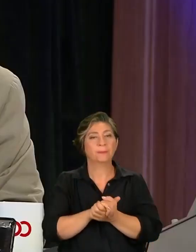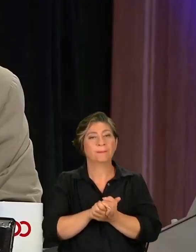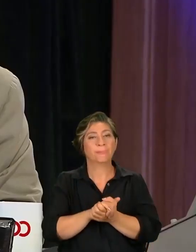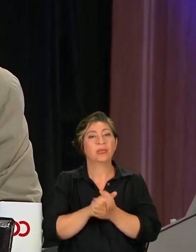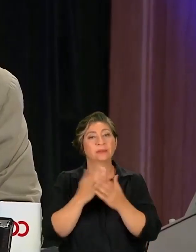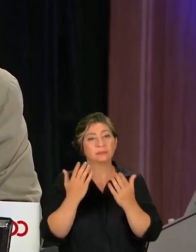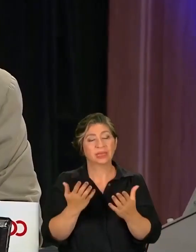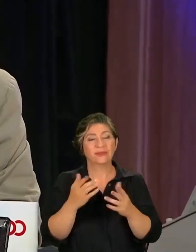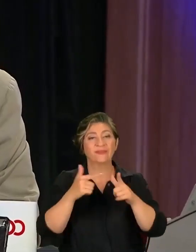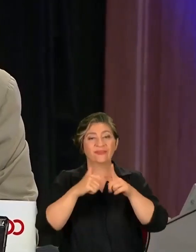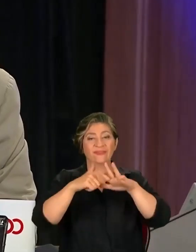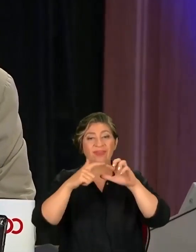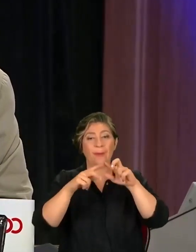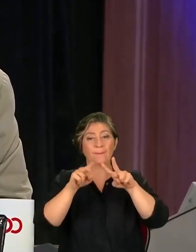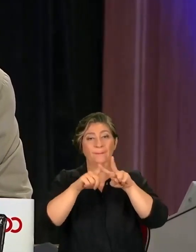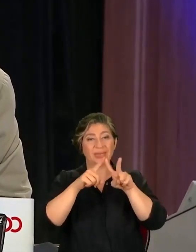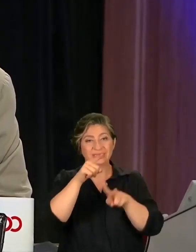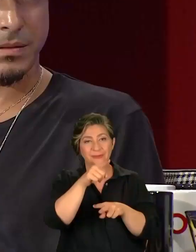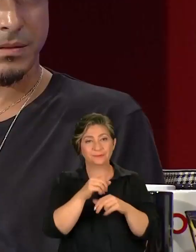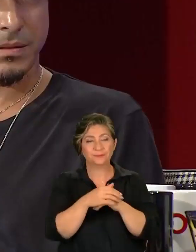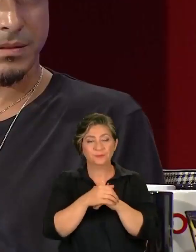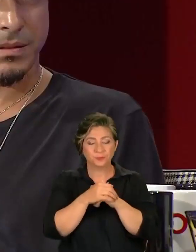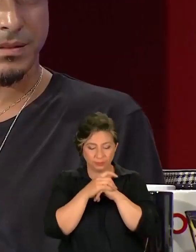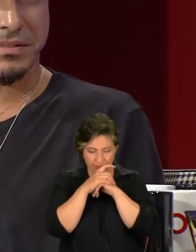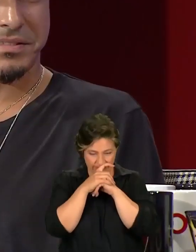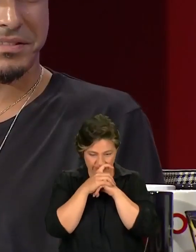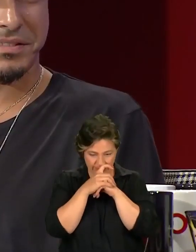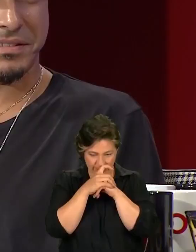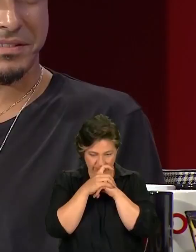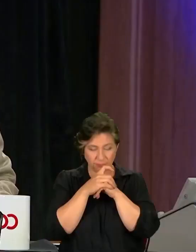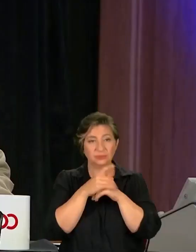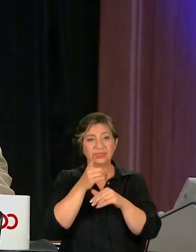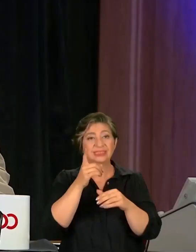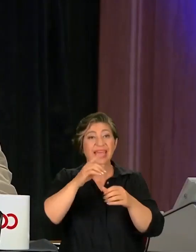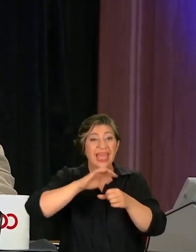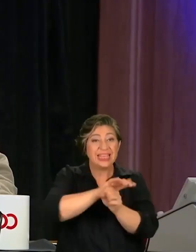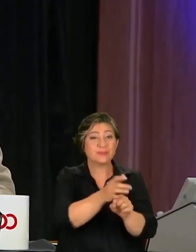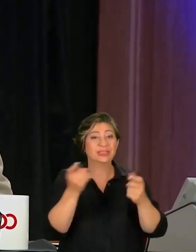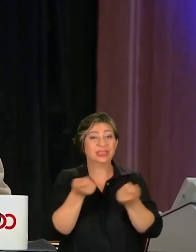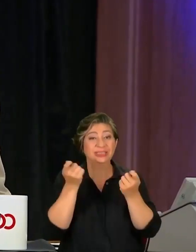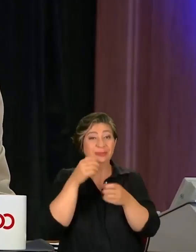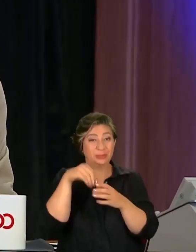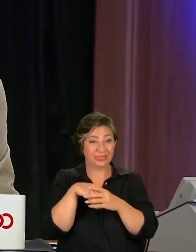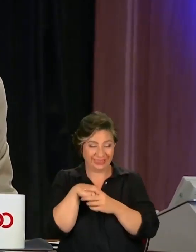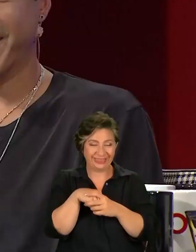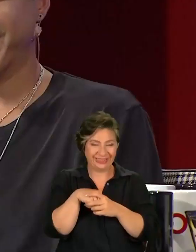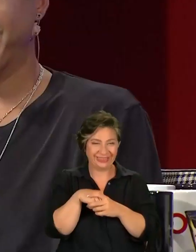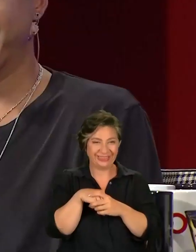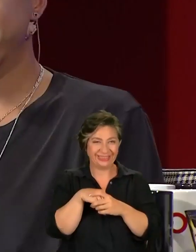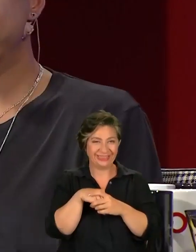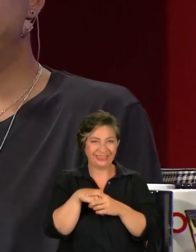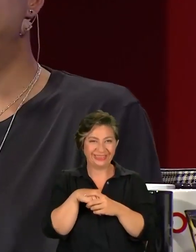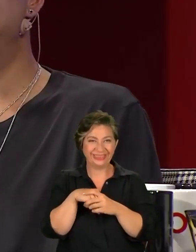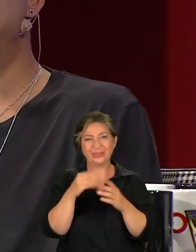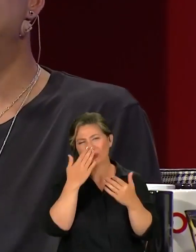Peki. Şimdi Ferman, senin şeyine, yani ben sizi tabii ki gömmeye çalıştığım için doğal